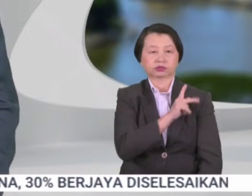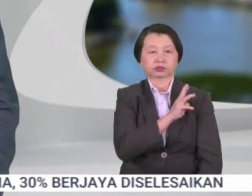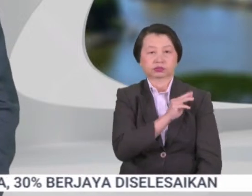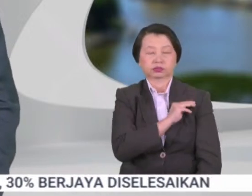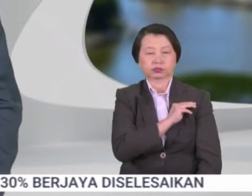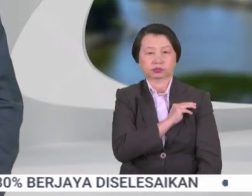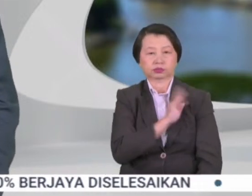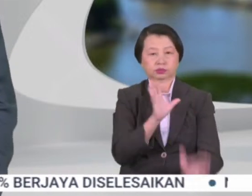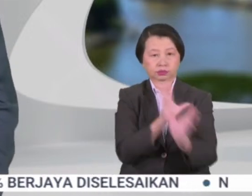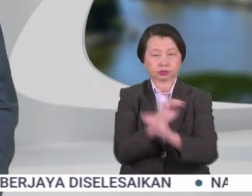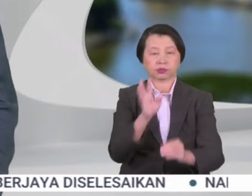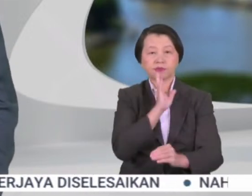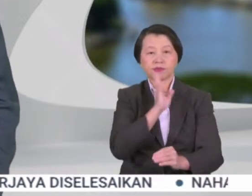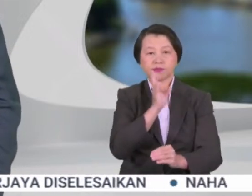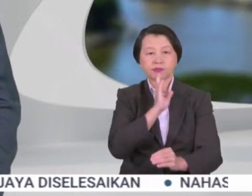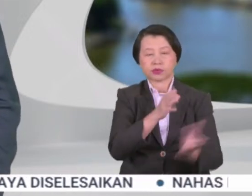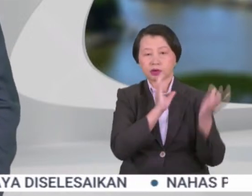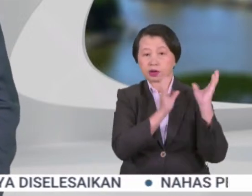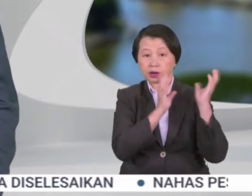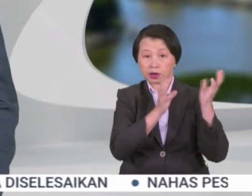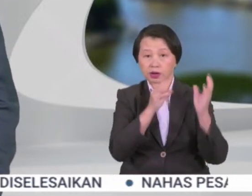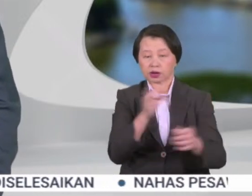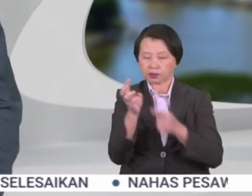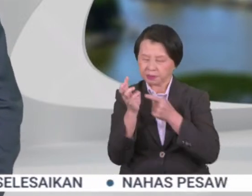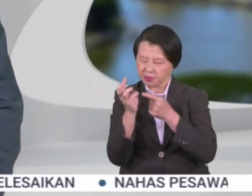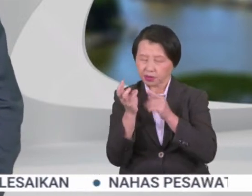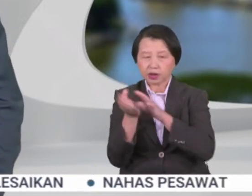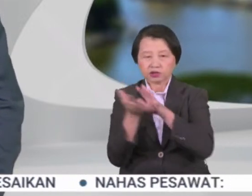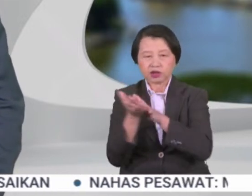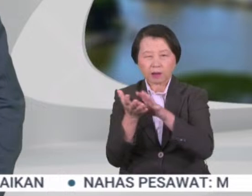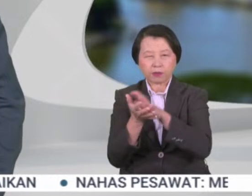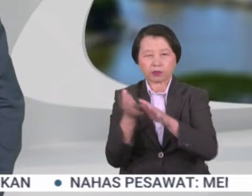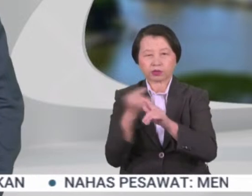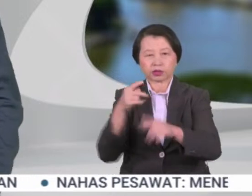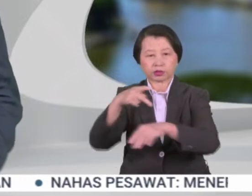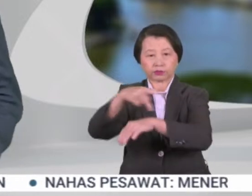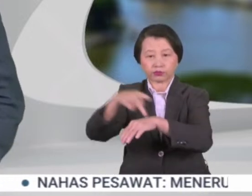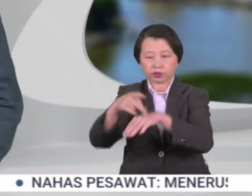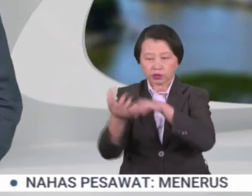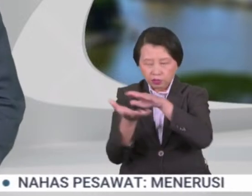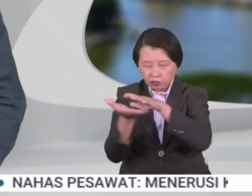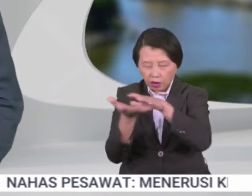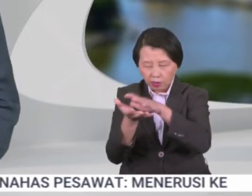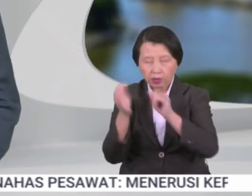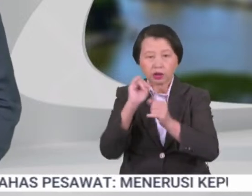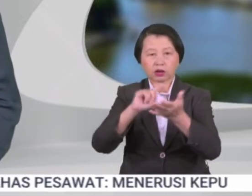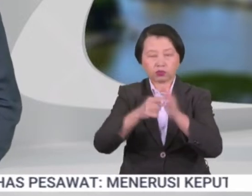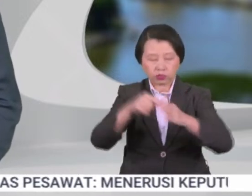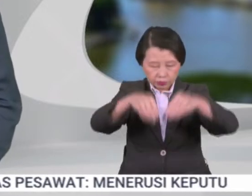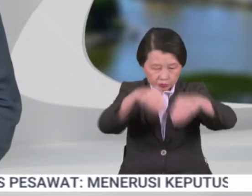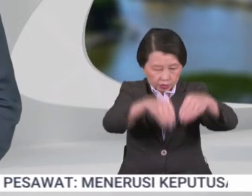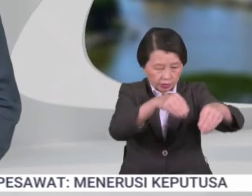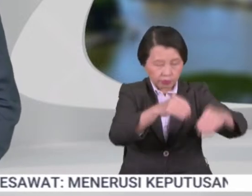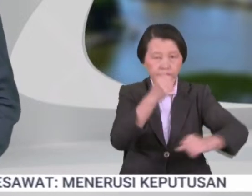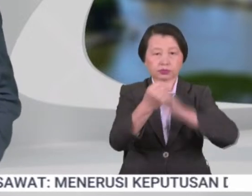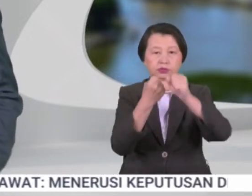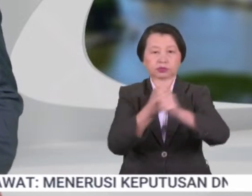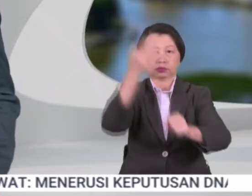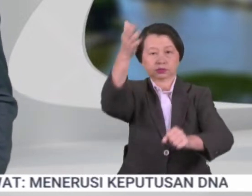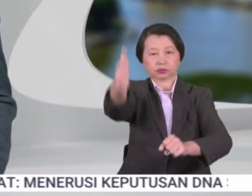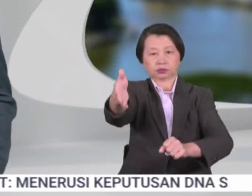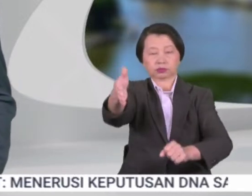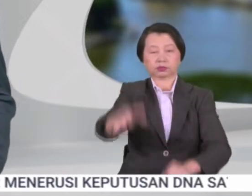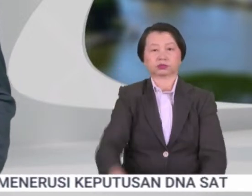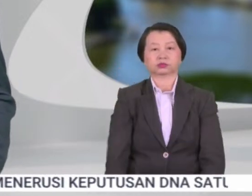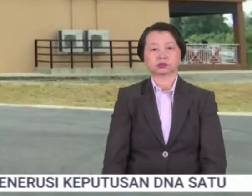Abang Johari toneng berkata kelapa dengan campuran kelapa dari Filipina itu akan mula ditanam tahun